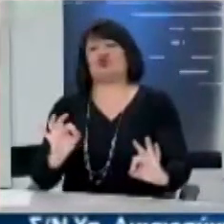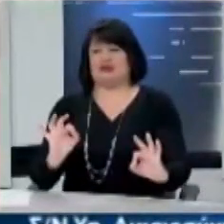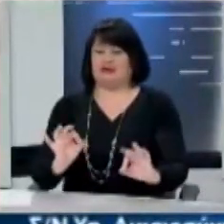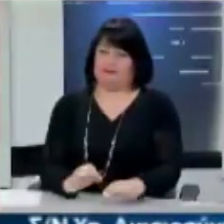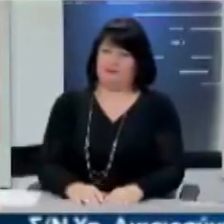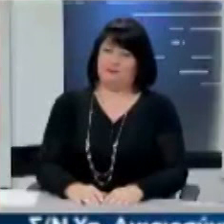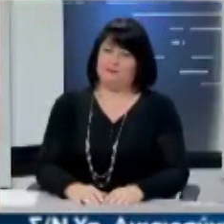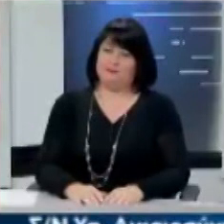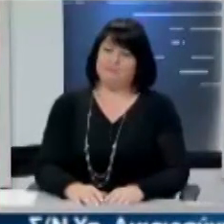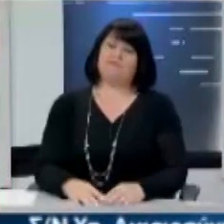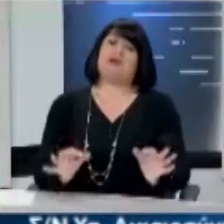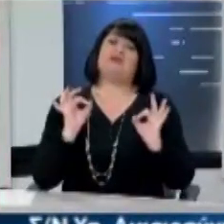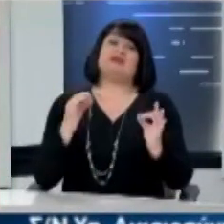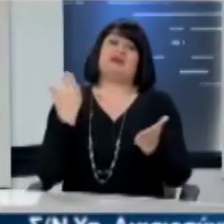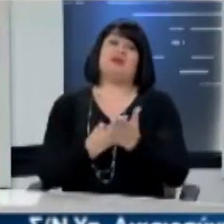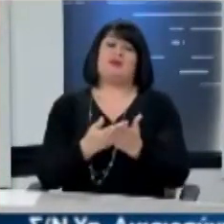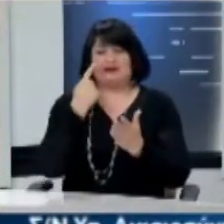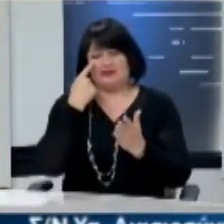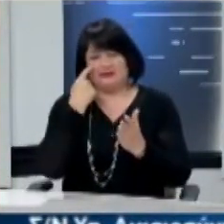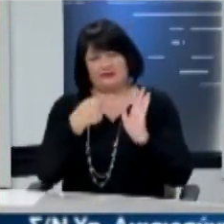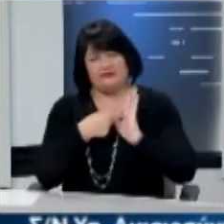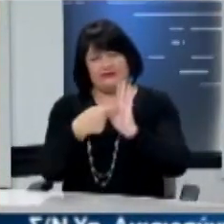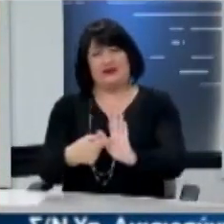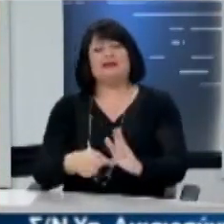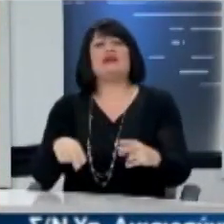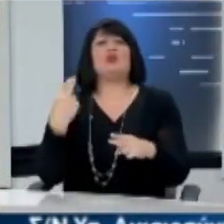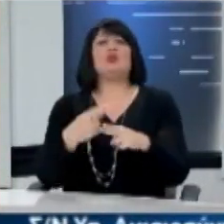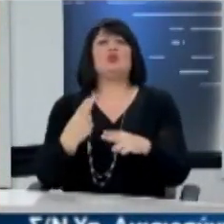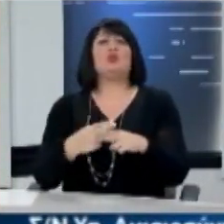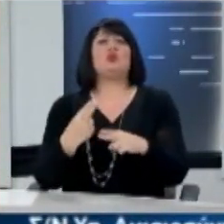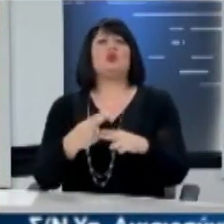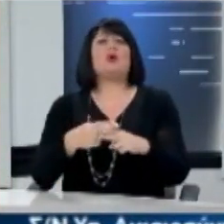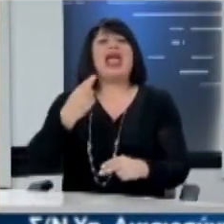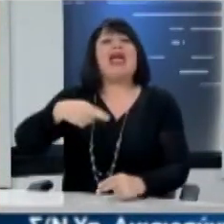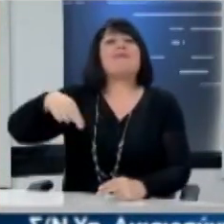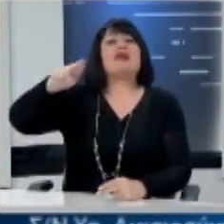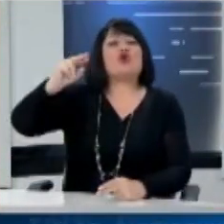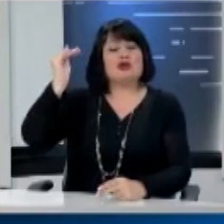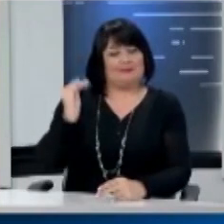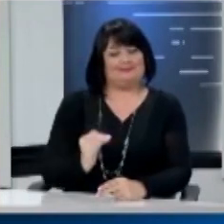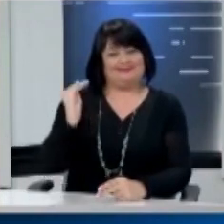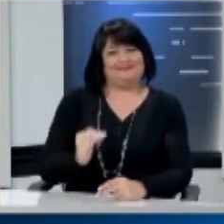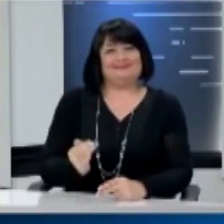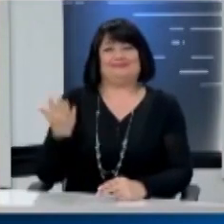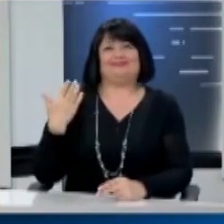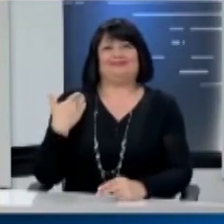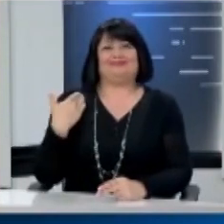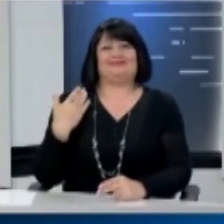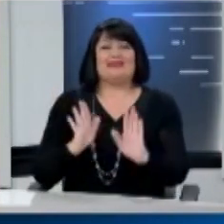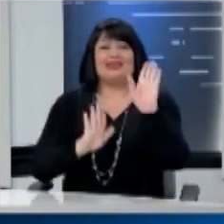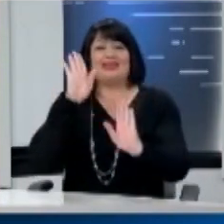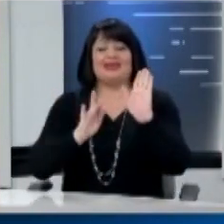άλλωστε αποδεικνύεται από τα εξαιρετικά χαμηλά επιτόκια στις τελευταίες